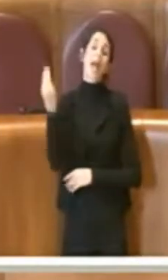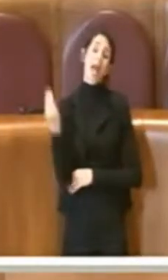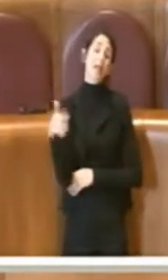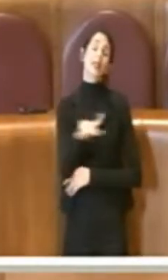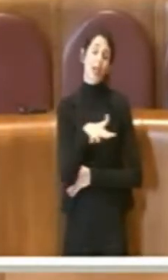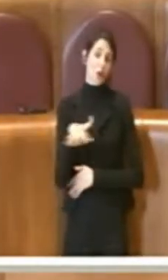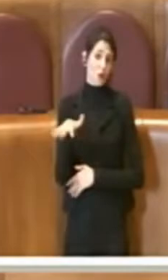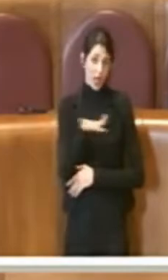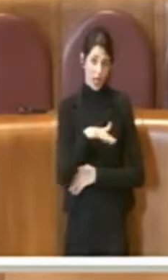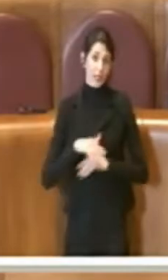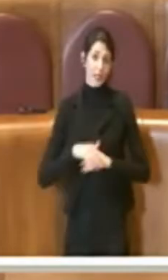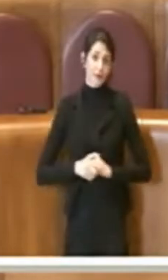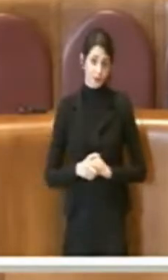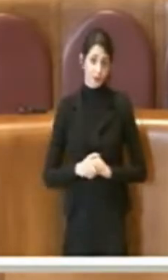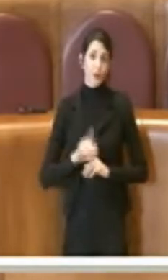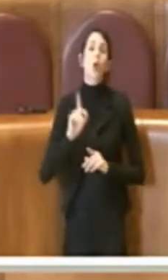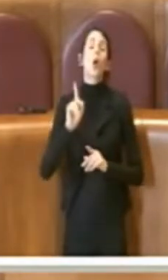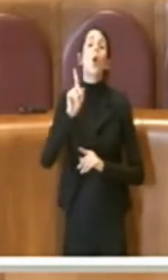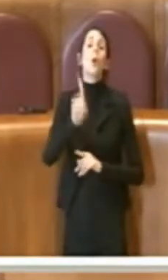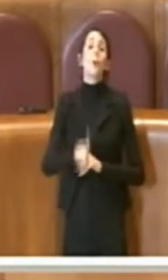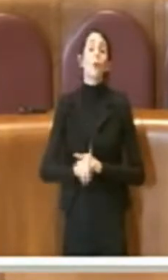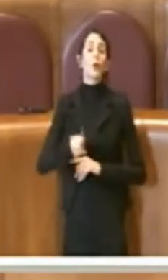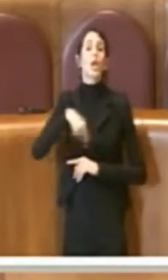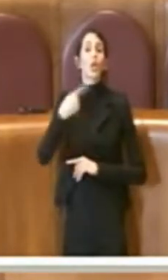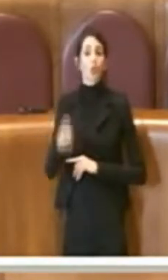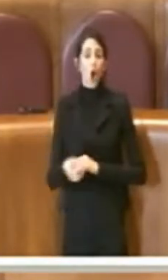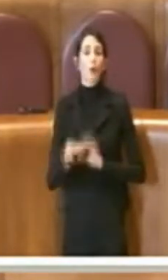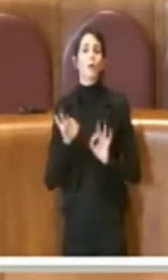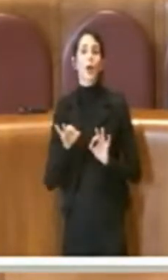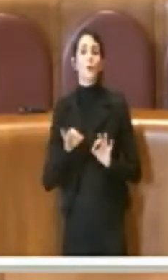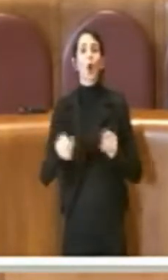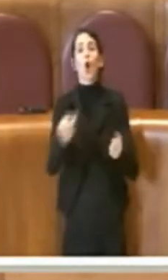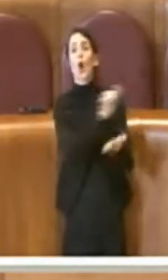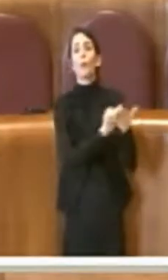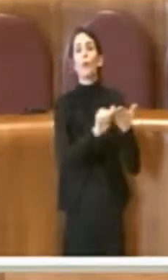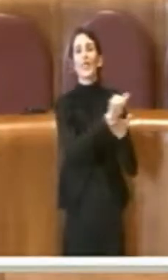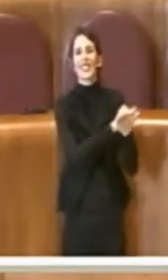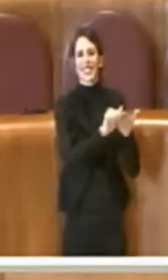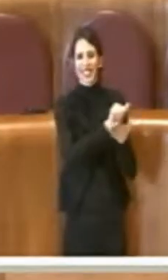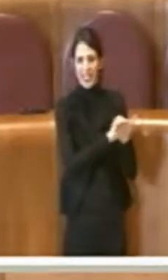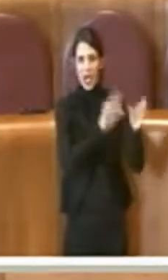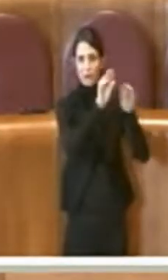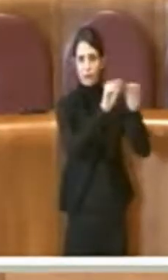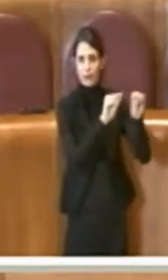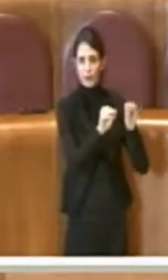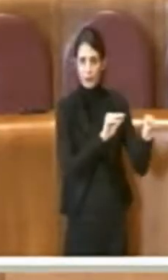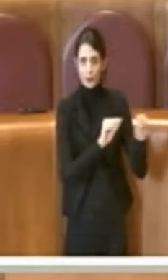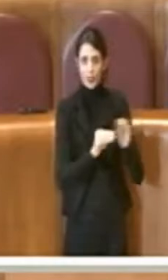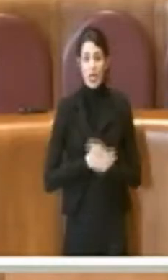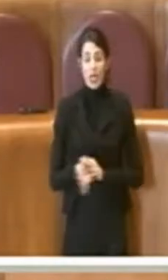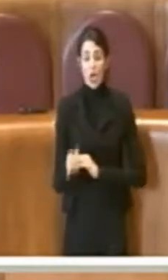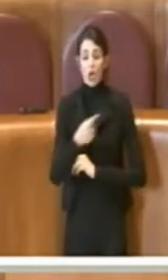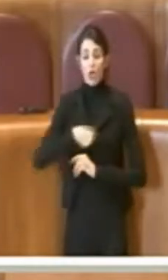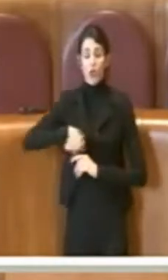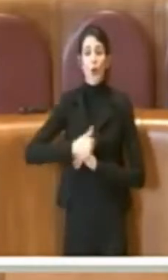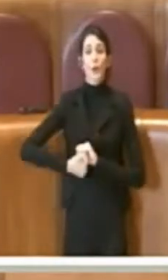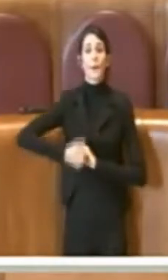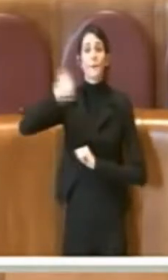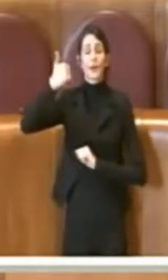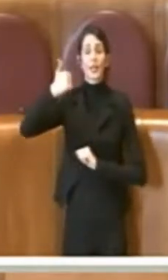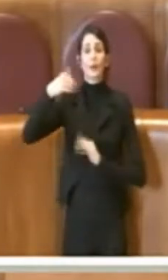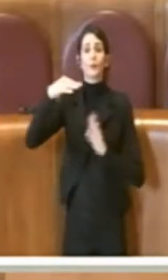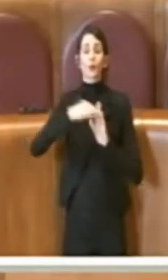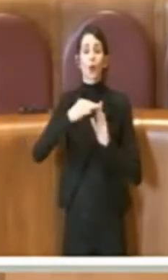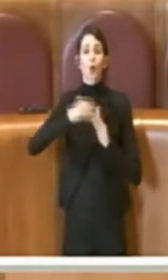per poi tutte le operazioni di pulizia. Per cui noi con il primo ordine del giorno chiediamo appunto un aiuto concreto